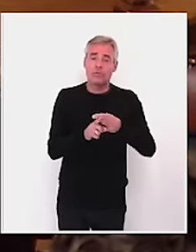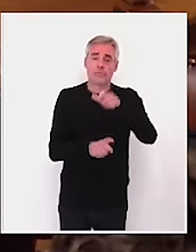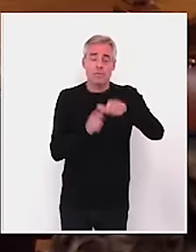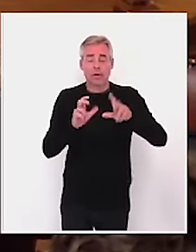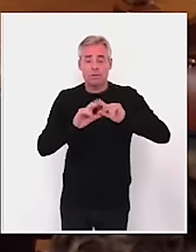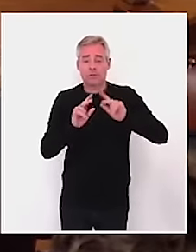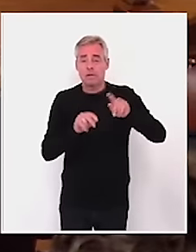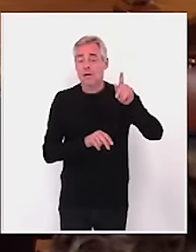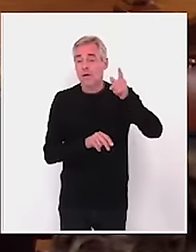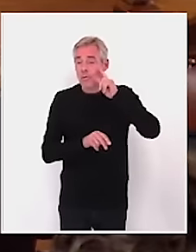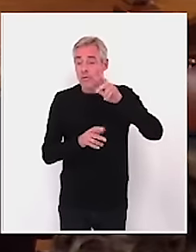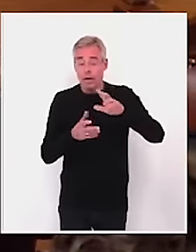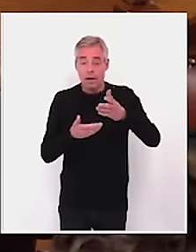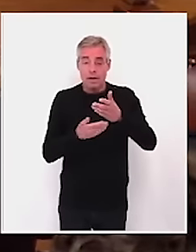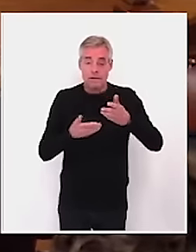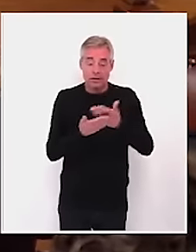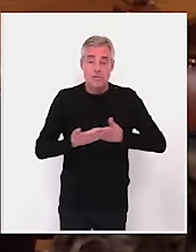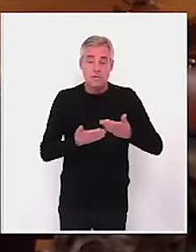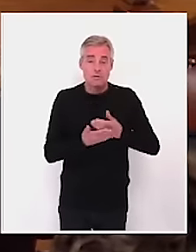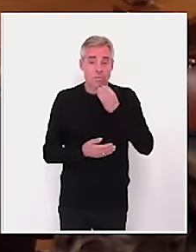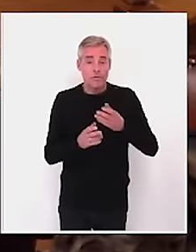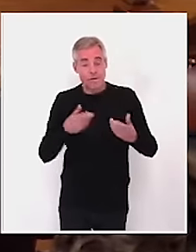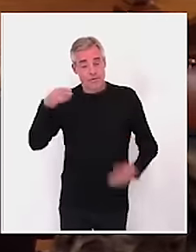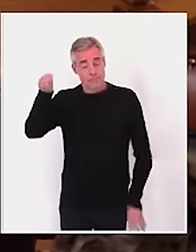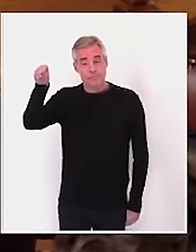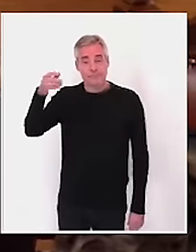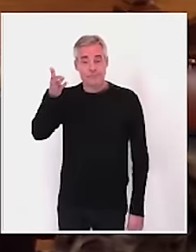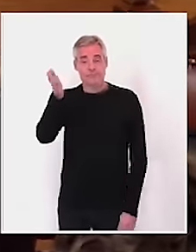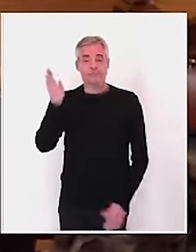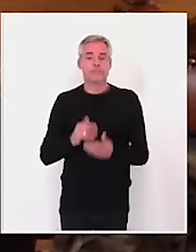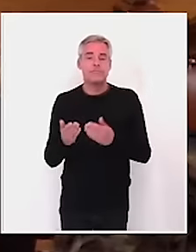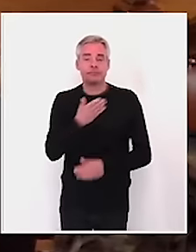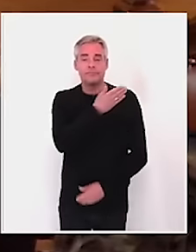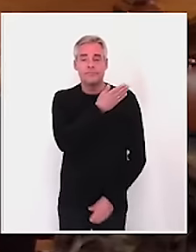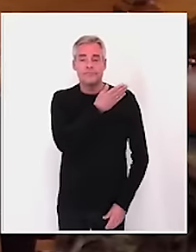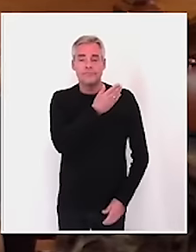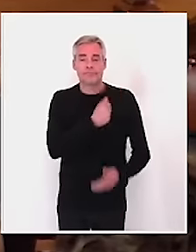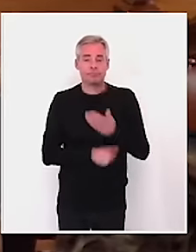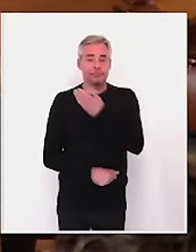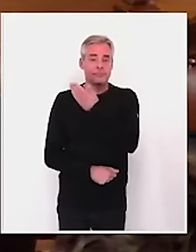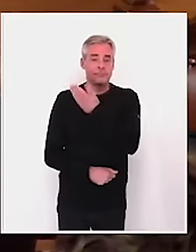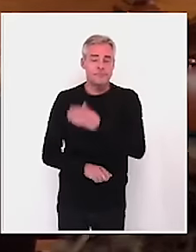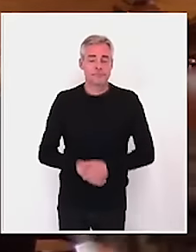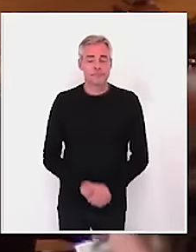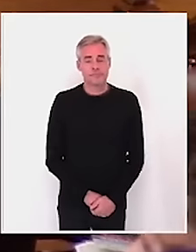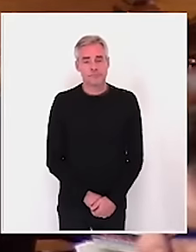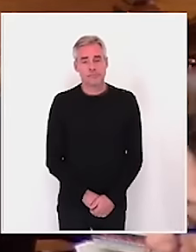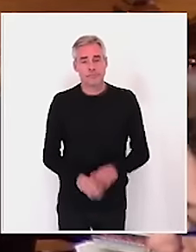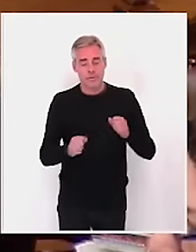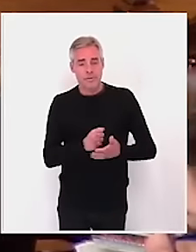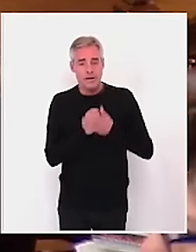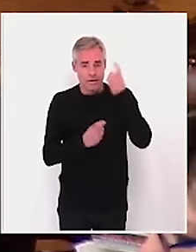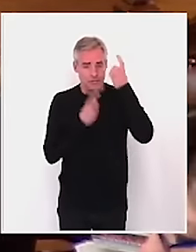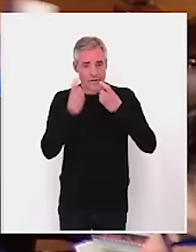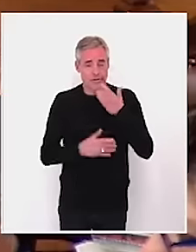d'expliquer les tenants, les aboutissants de la situation. Donc voilà, donc c'est Anne Clerval, ça s'appelle Les naufragés du Grand Paris Express et c'est quelque chose qui peut aider à la